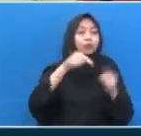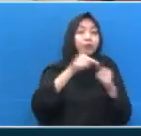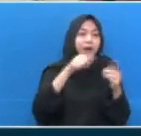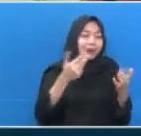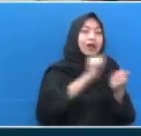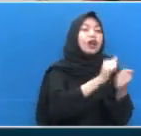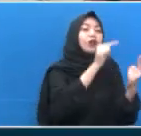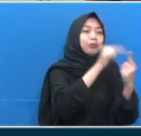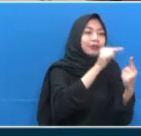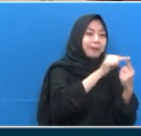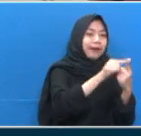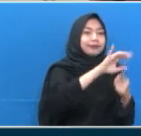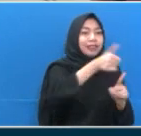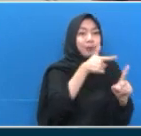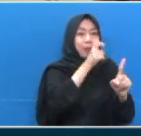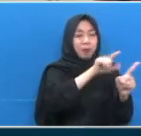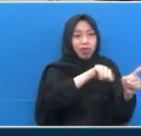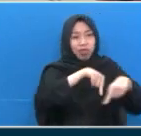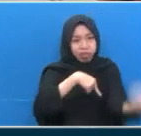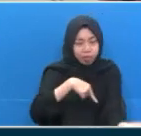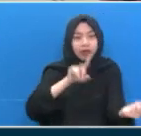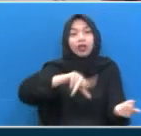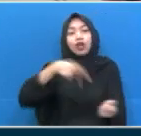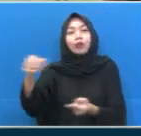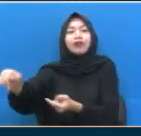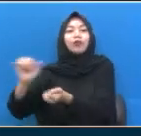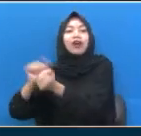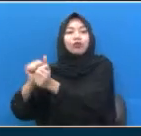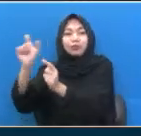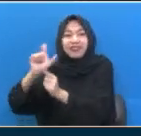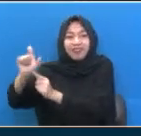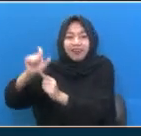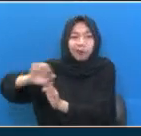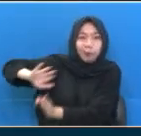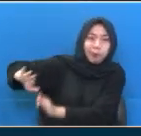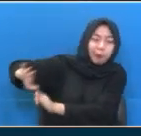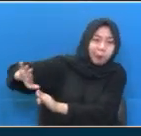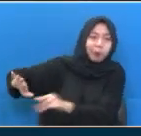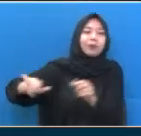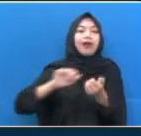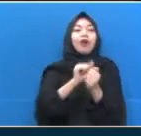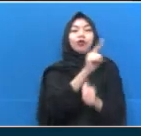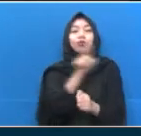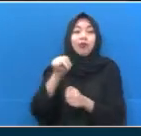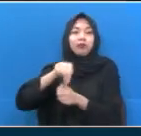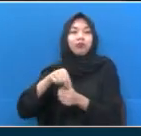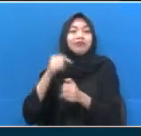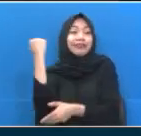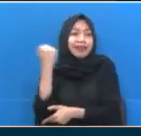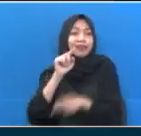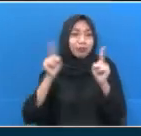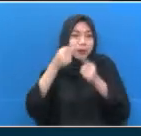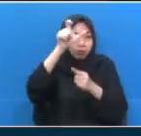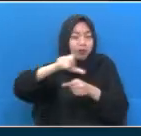kasus perintangan penyidikan kepada jaksa penuntut umum Kejaksaan Agung kampus Kejaksaan Agung Ketut